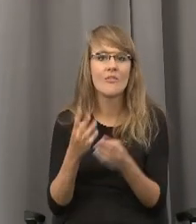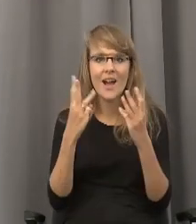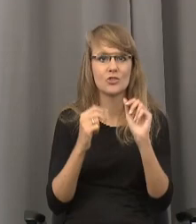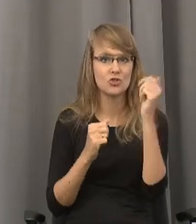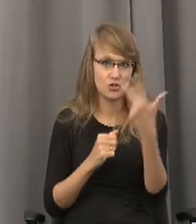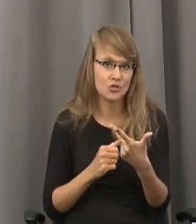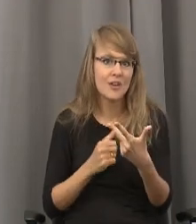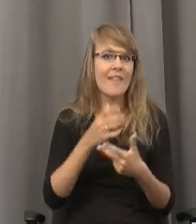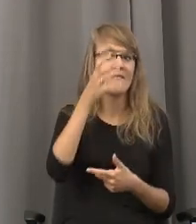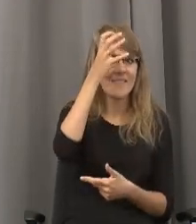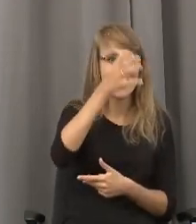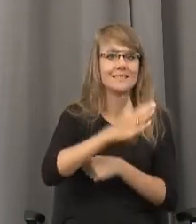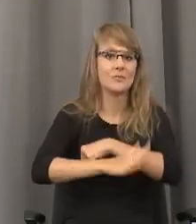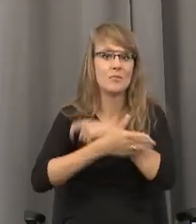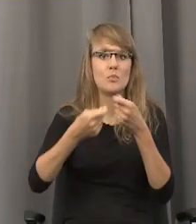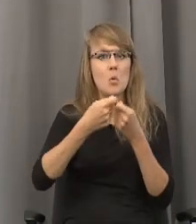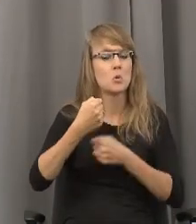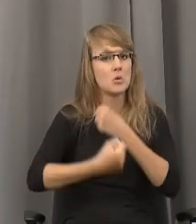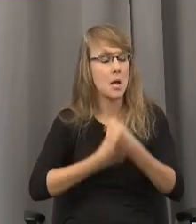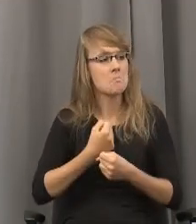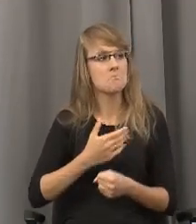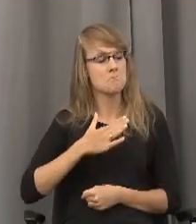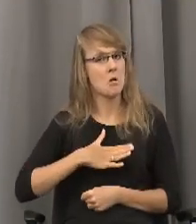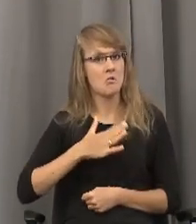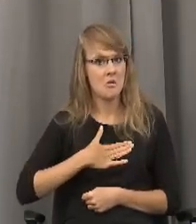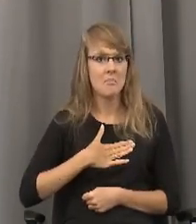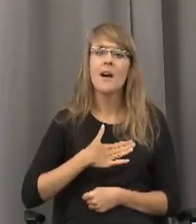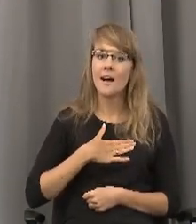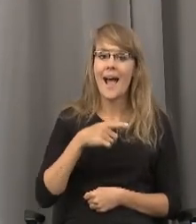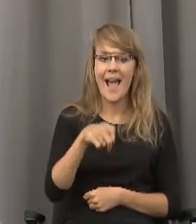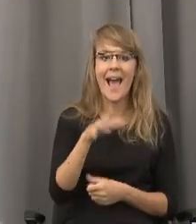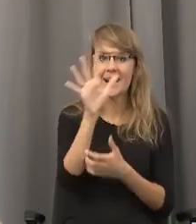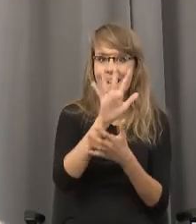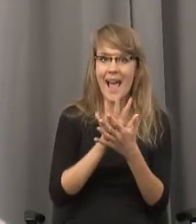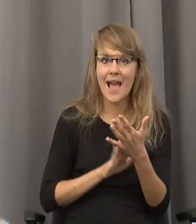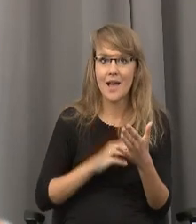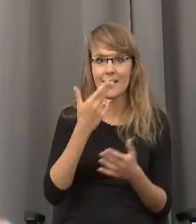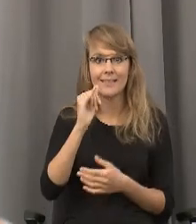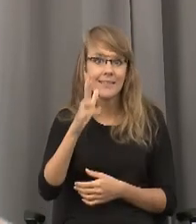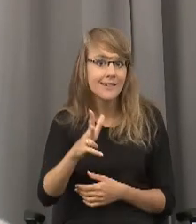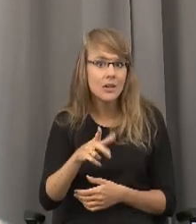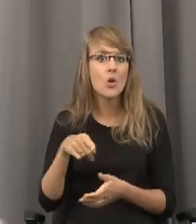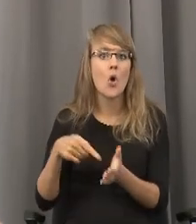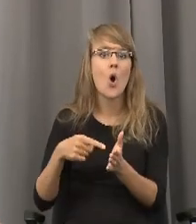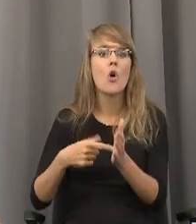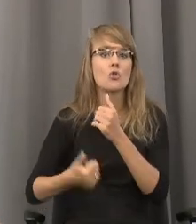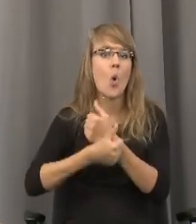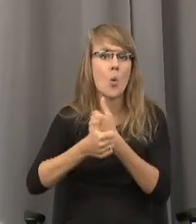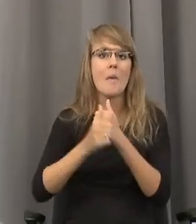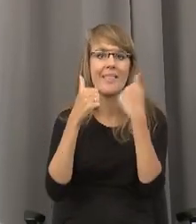wsparcie i współdziałanie. I proszę traktować raport Najwyższej Izby Kontroli jako taki dokument, który ma dać tą